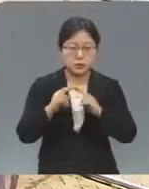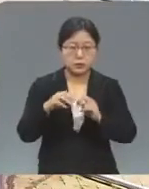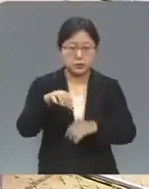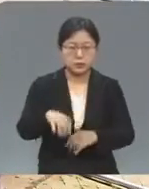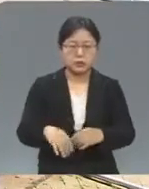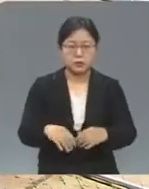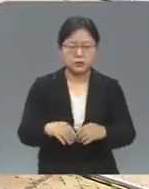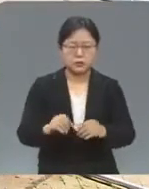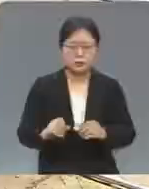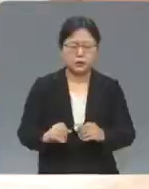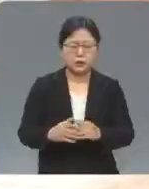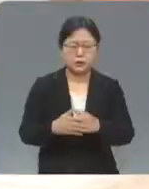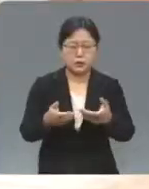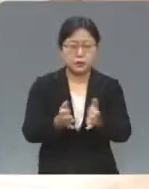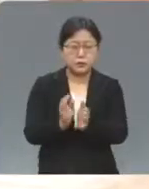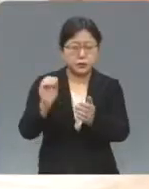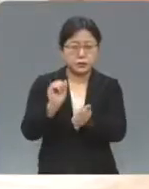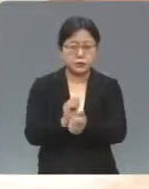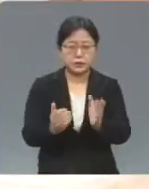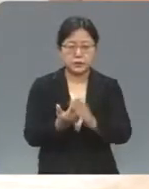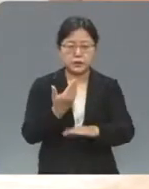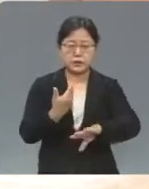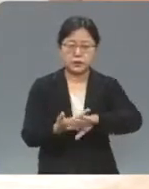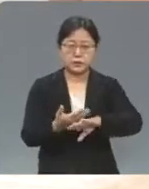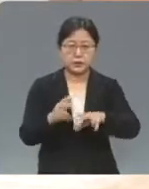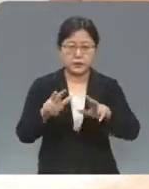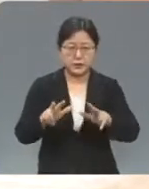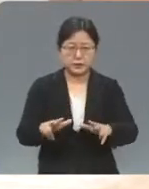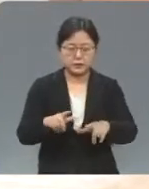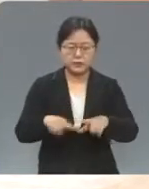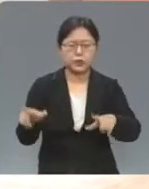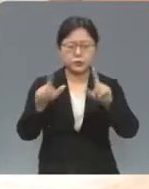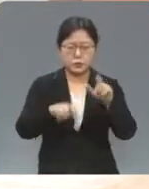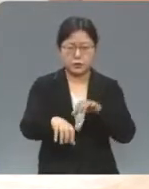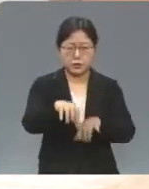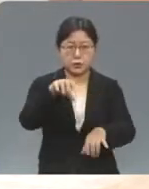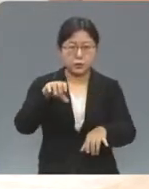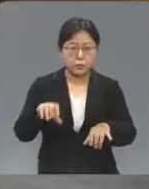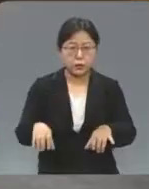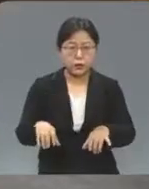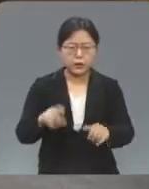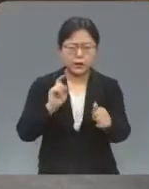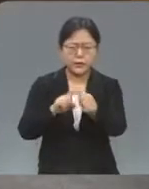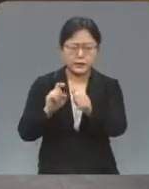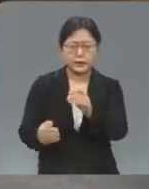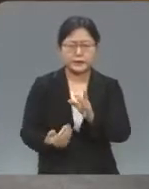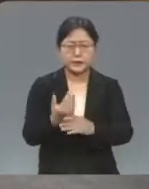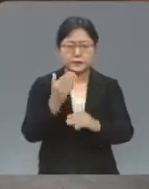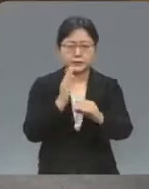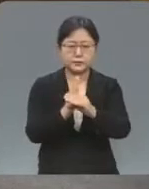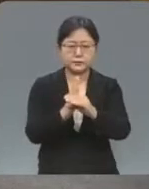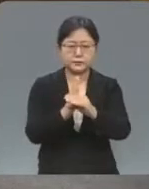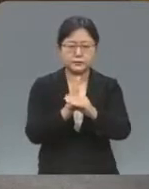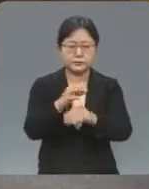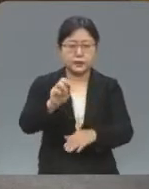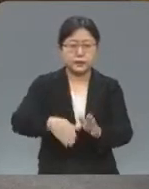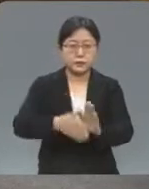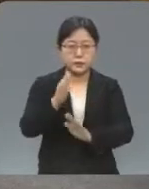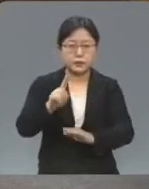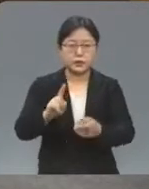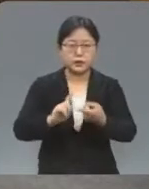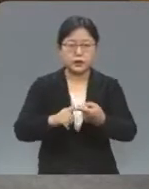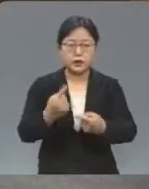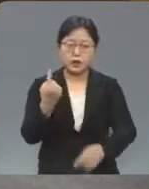한꺼번에 확장자가 나왔던 것과 달리 지금은 의 일상 속 여러 경로를 통해 확진 자가 나오고 있습니다 광교 씨는 이에